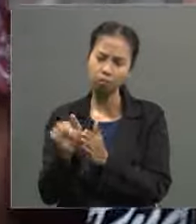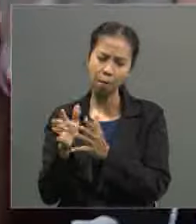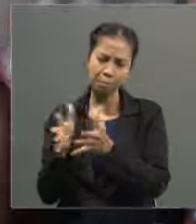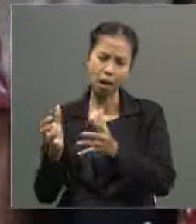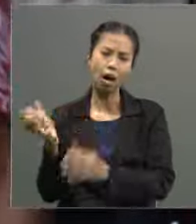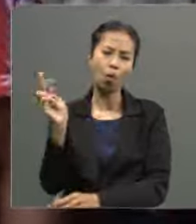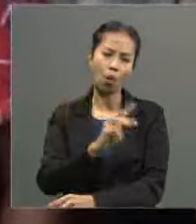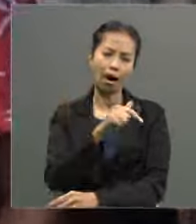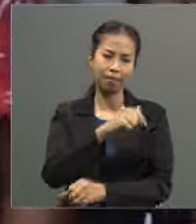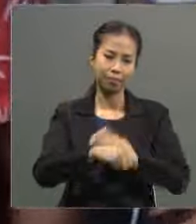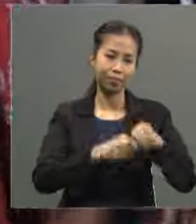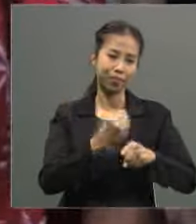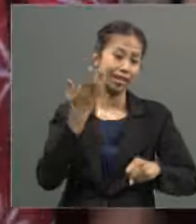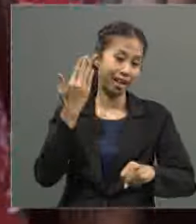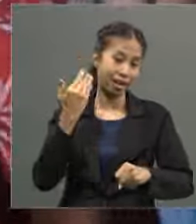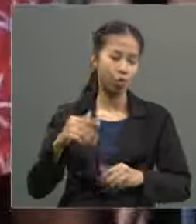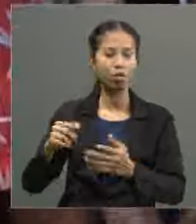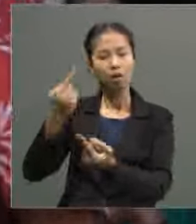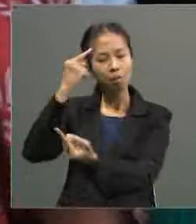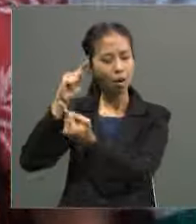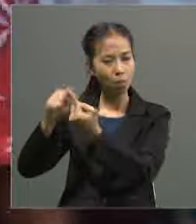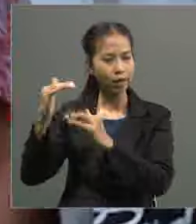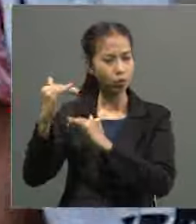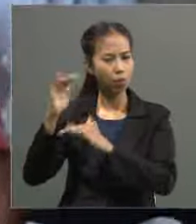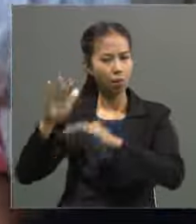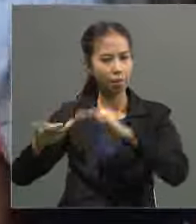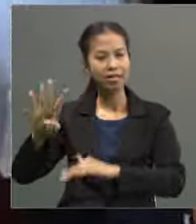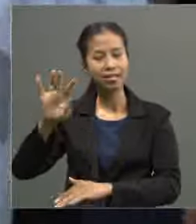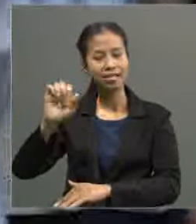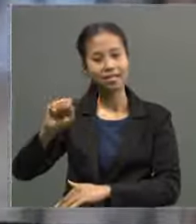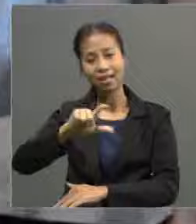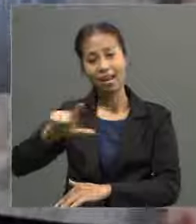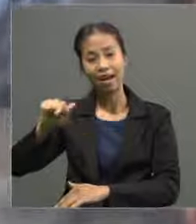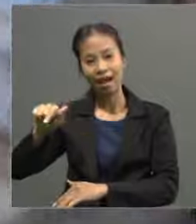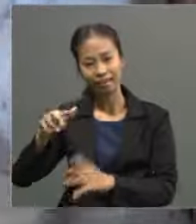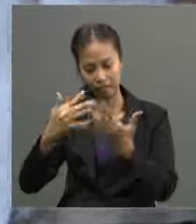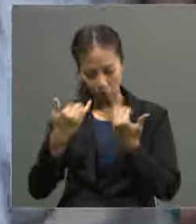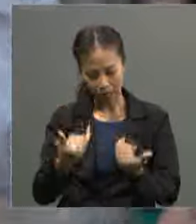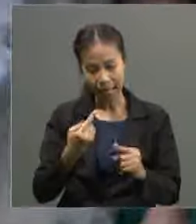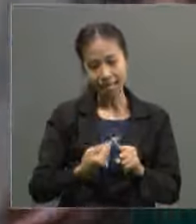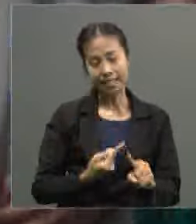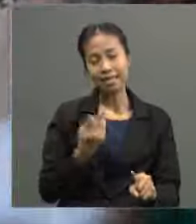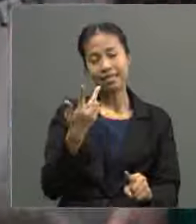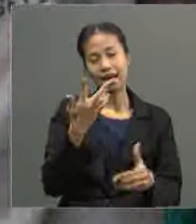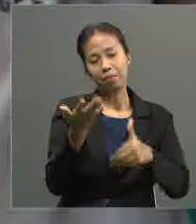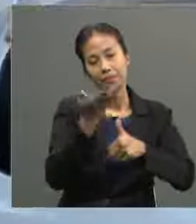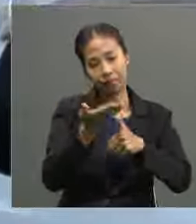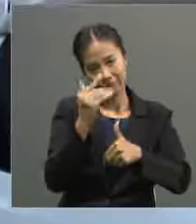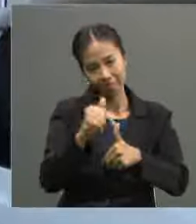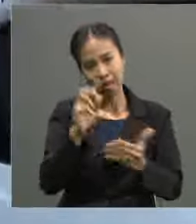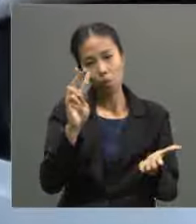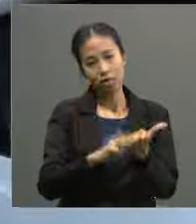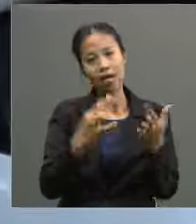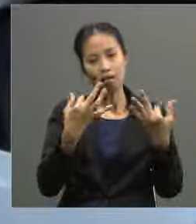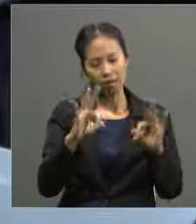เป้ารายได้ไป 40แ8ล้านบาทก็เชื่อว่าหลังการประกาศวีซ่าฟรีอย่างเป็นทางการต้นเดือนมีนาคมนี้ก็จะมีนักท่องเที่ยวเนี่ย